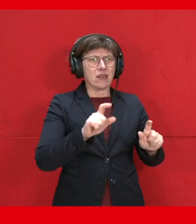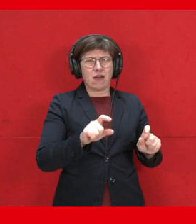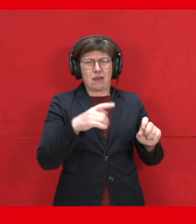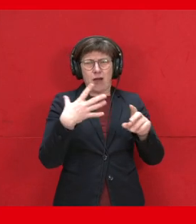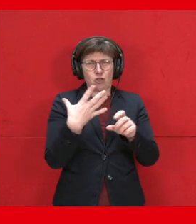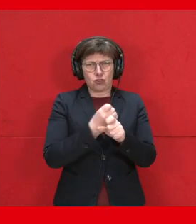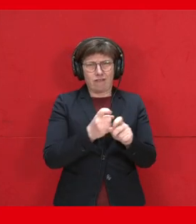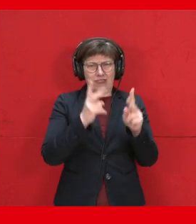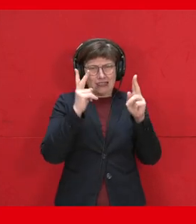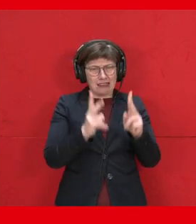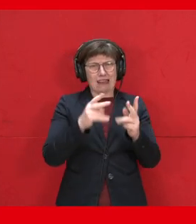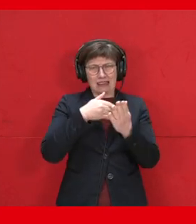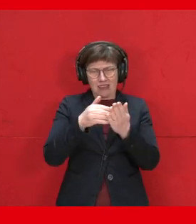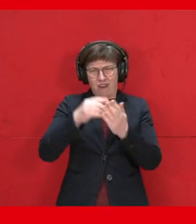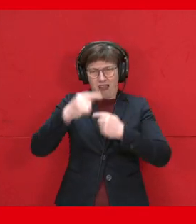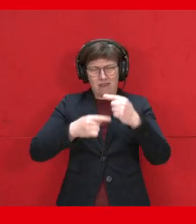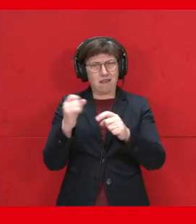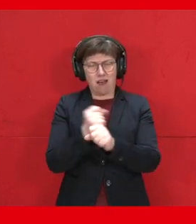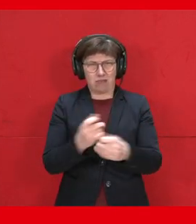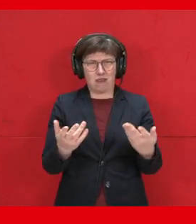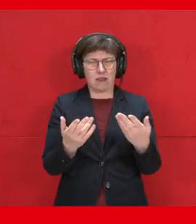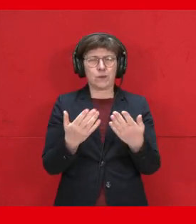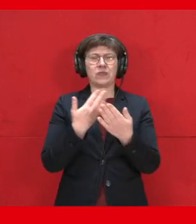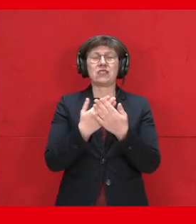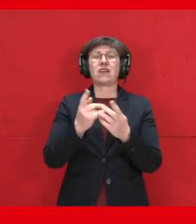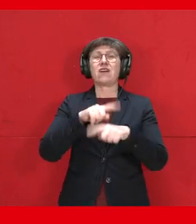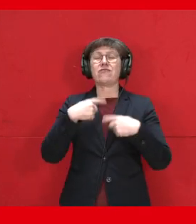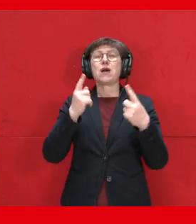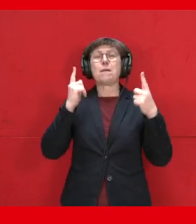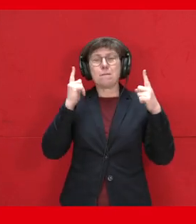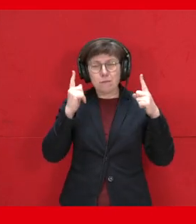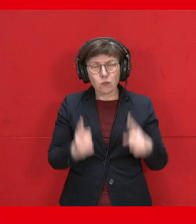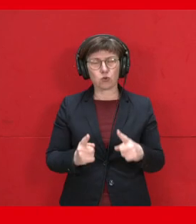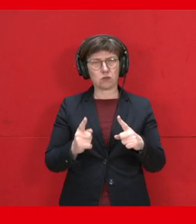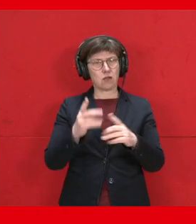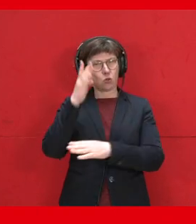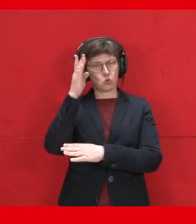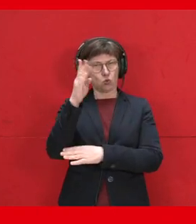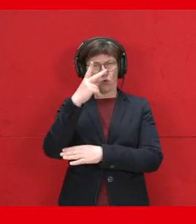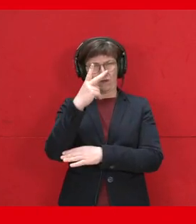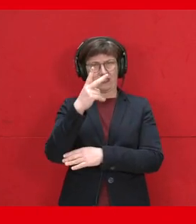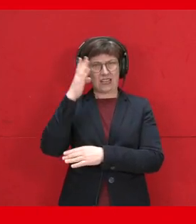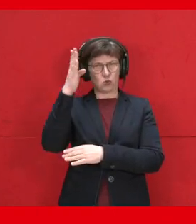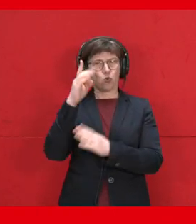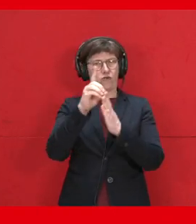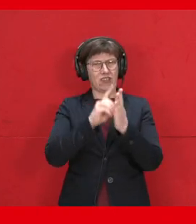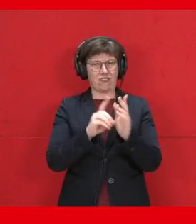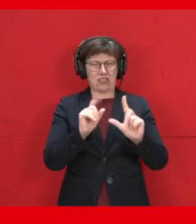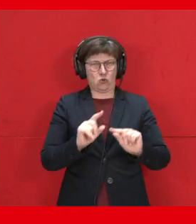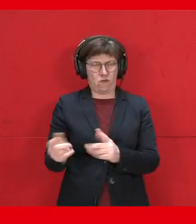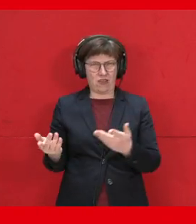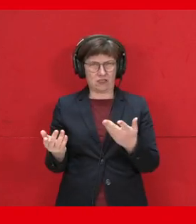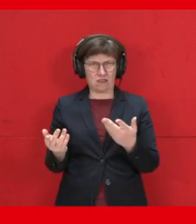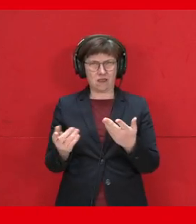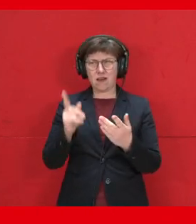nicht in richtiger Weise voranbringen. Also, wir müssen unsere Zukunftsmission verstehen und definieren und wir müssen alles